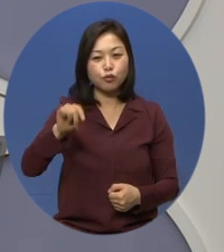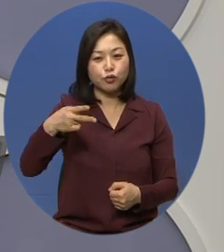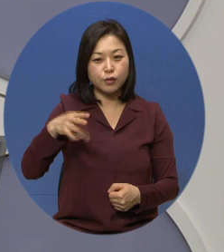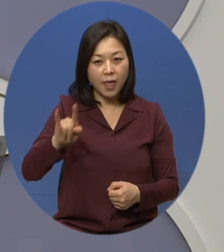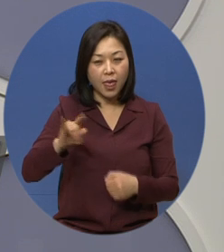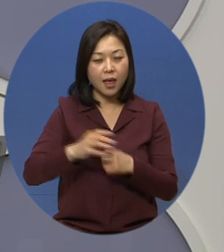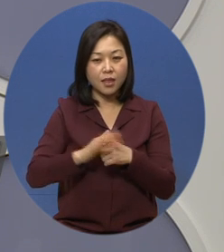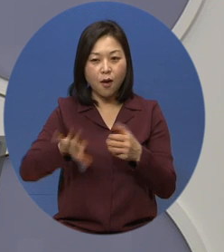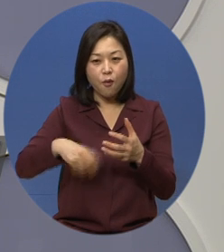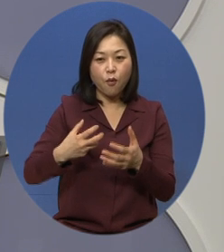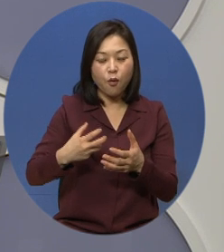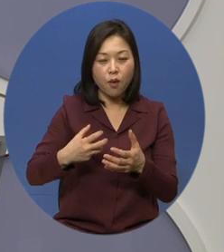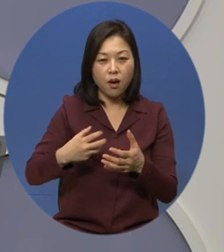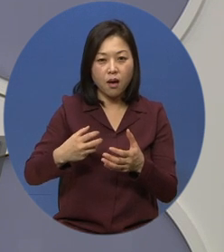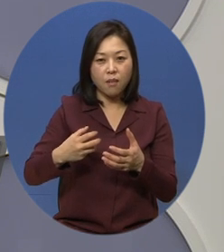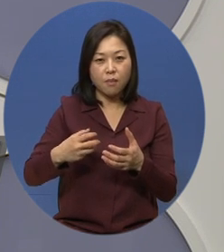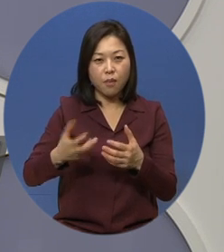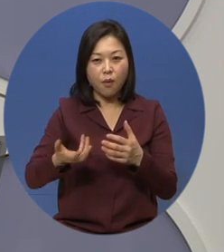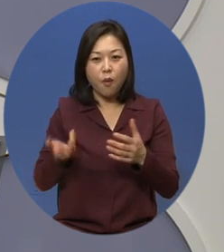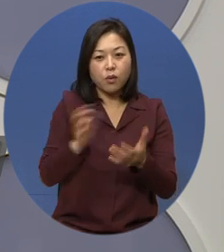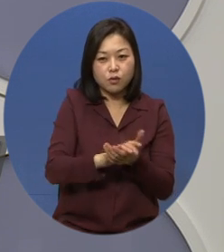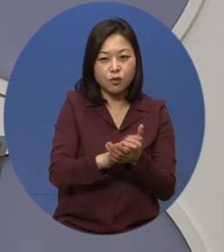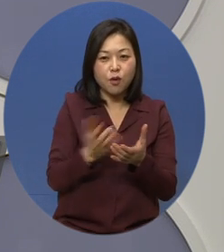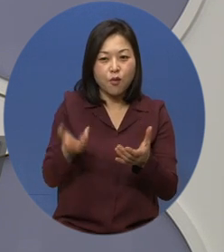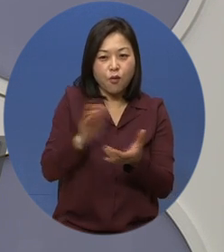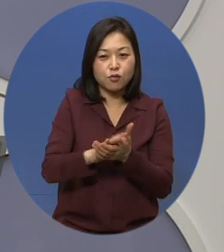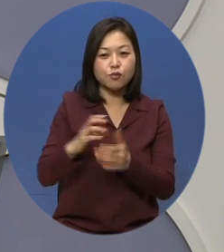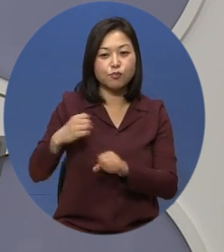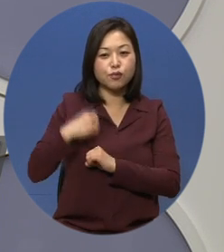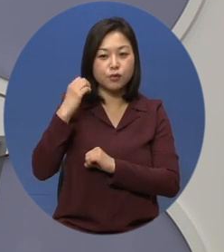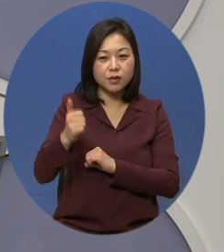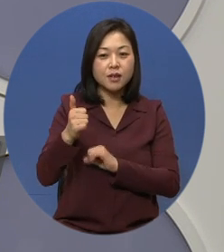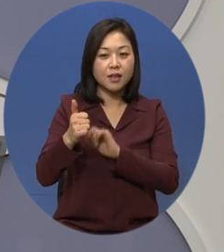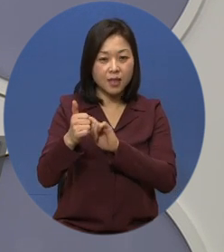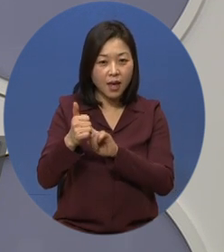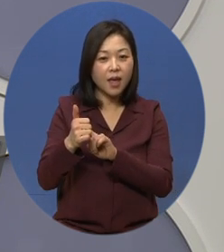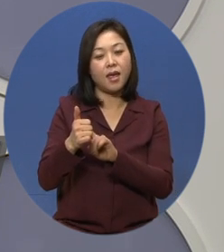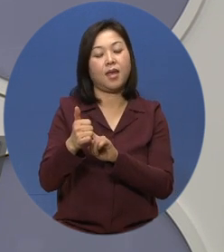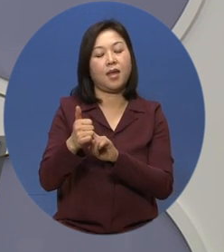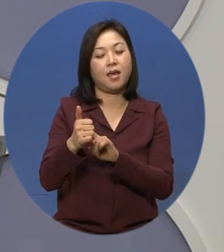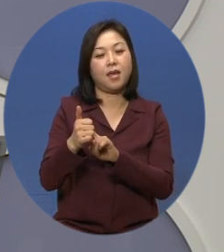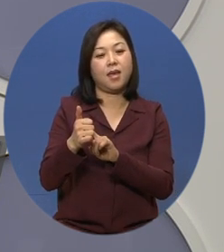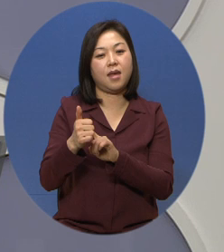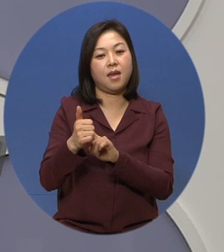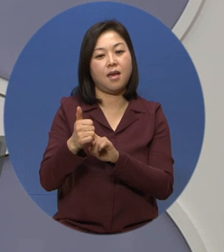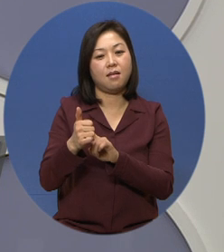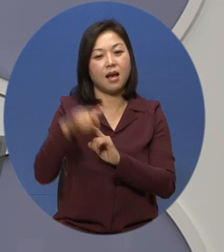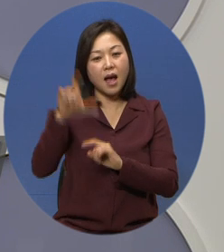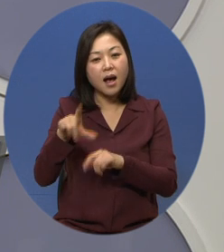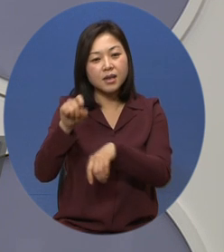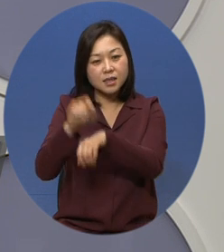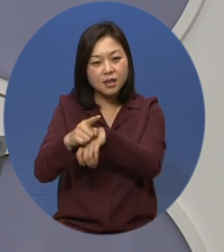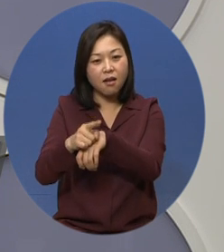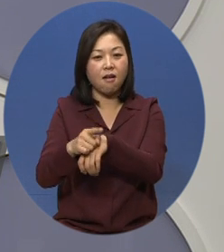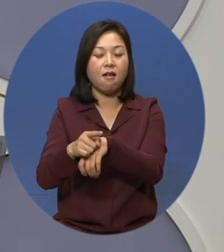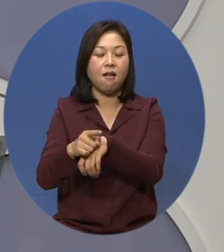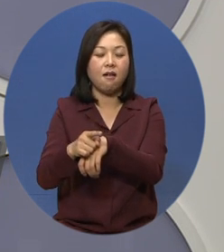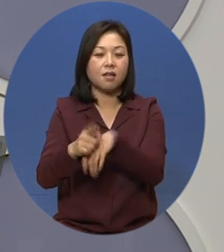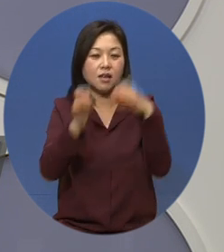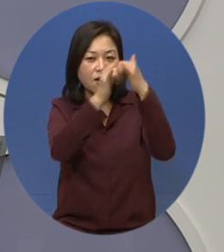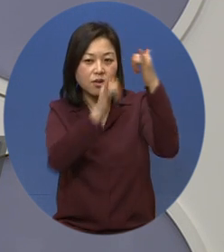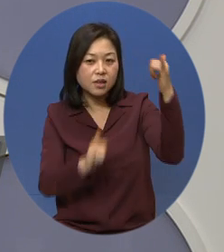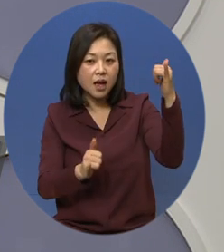캐릭터 센 정말 가슴을 역사의 아픔을 가지고 있는 거기다가 제가 튀어 뭐 시켜